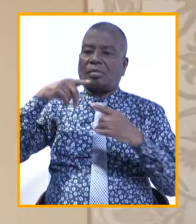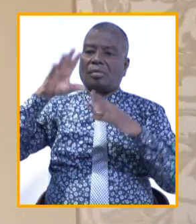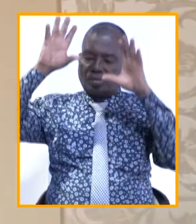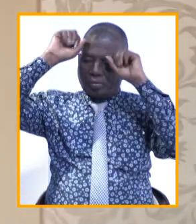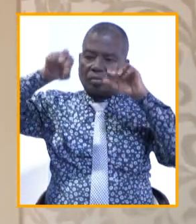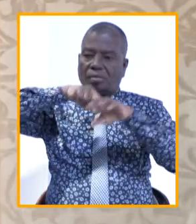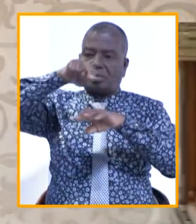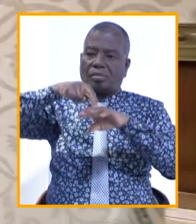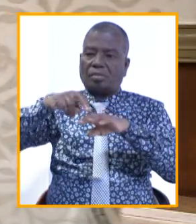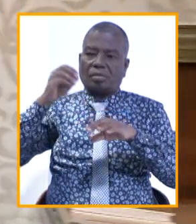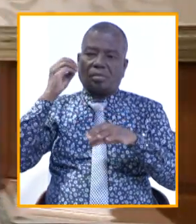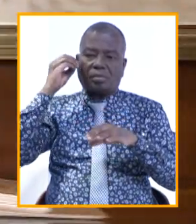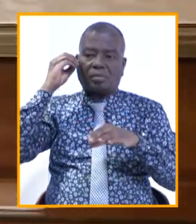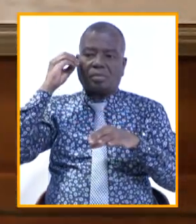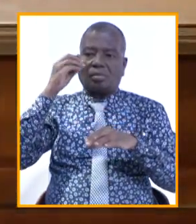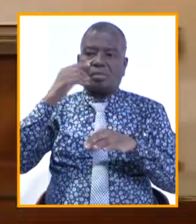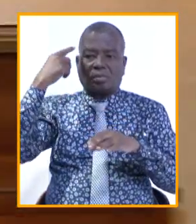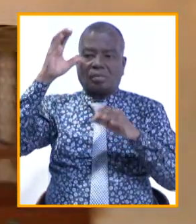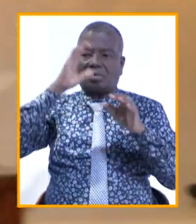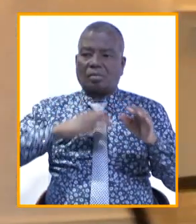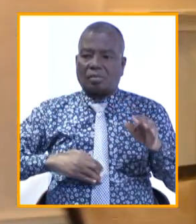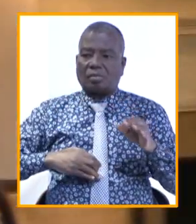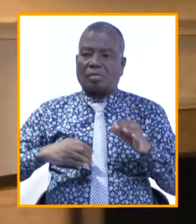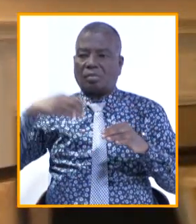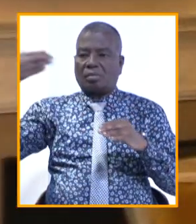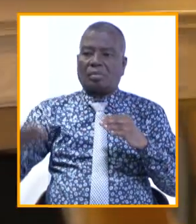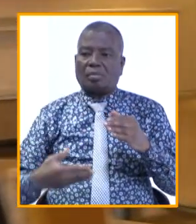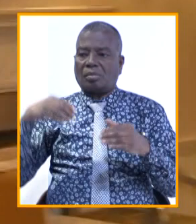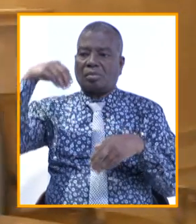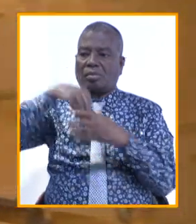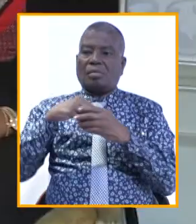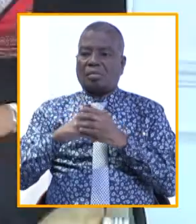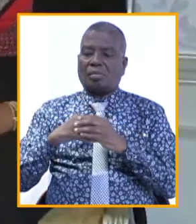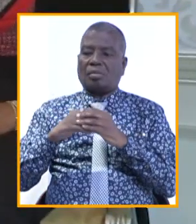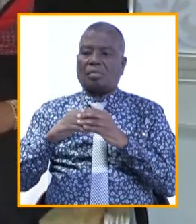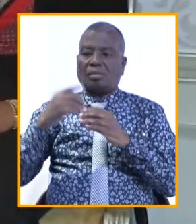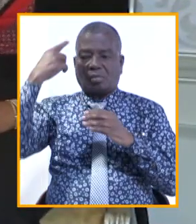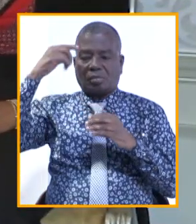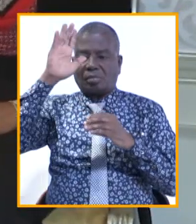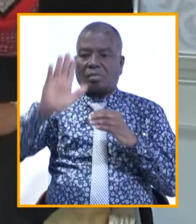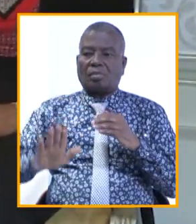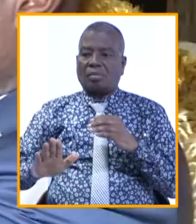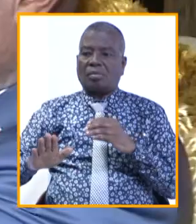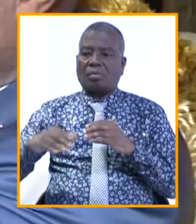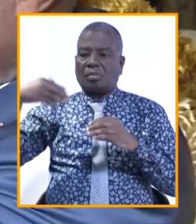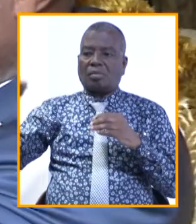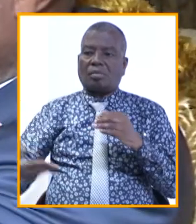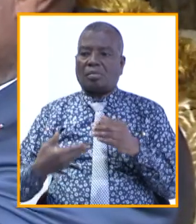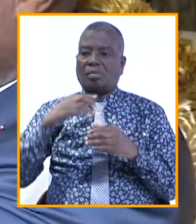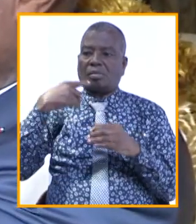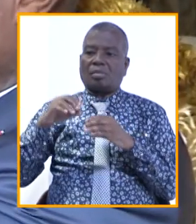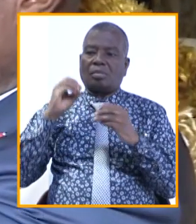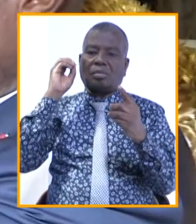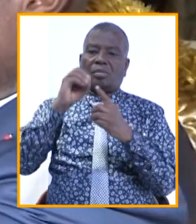président de la République, Alassane Ouattara, pour lui souhaiter bienvenue dans sa cité, comme pour saluer l'hospitalité dont il a